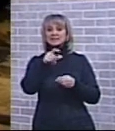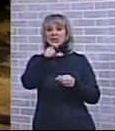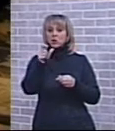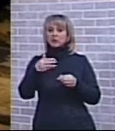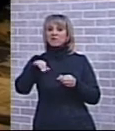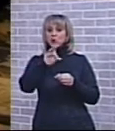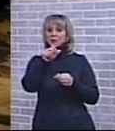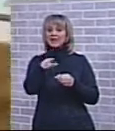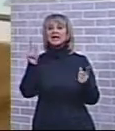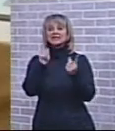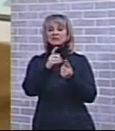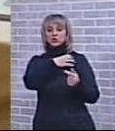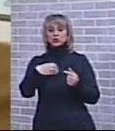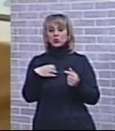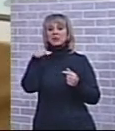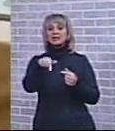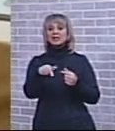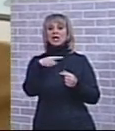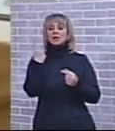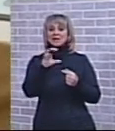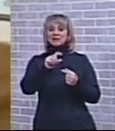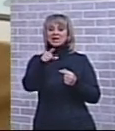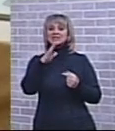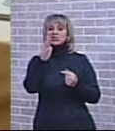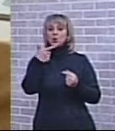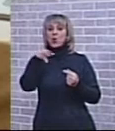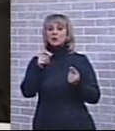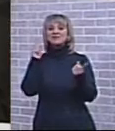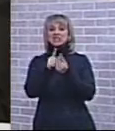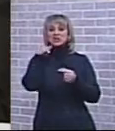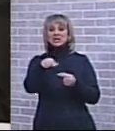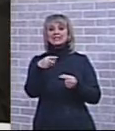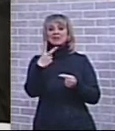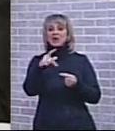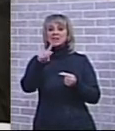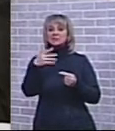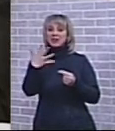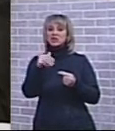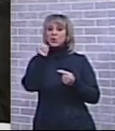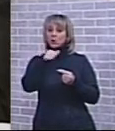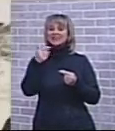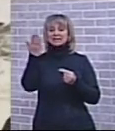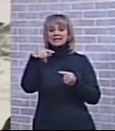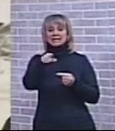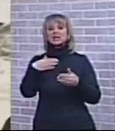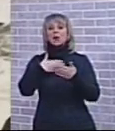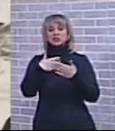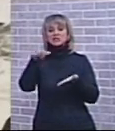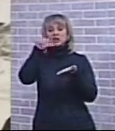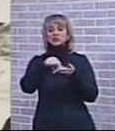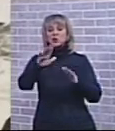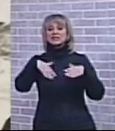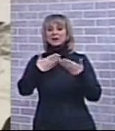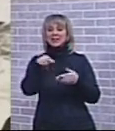народного фронта на встрече с губернатором. Первый раз Василий Голубев встречался с ними 2,5 года назад. Тогда общественники выступали